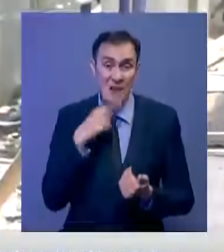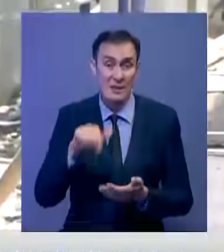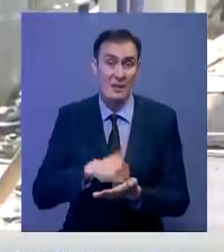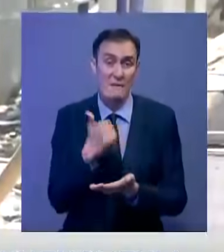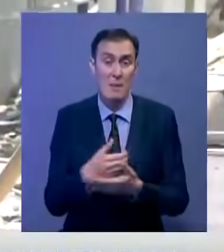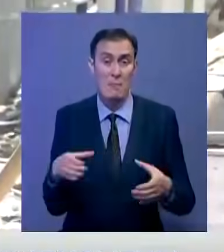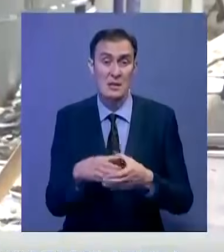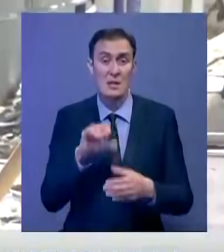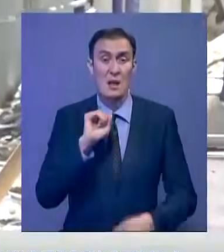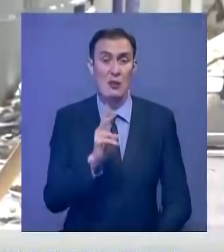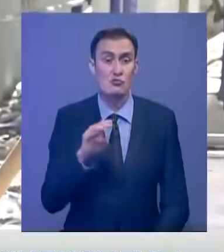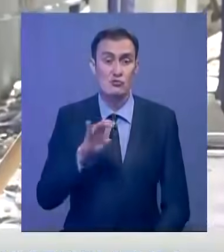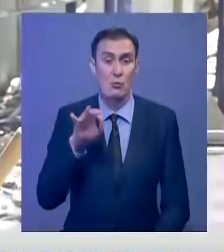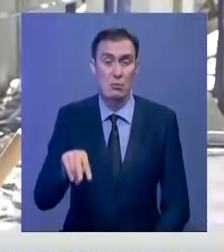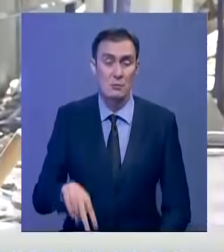глава партии Ак-Жол.